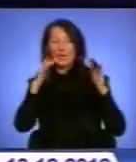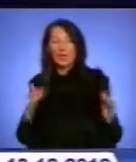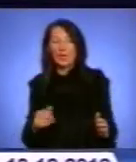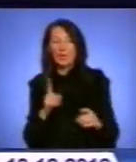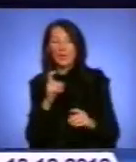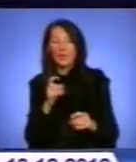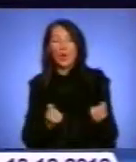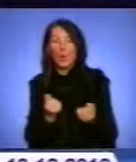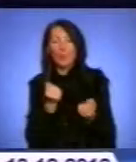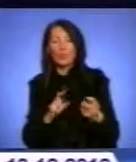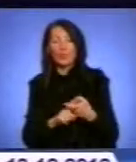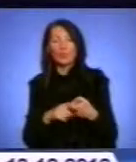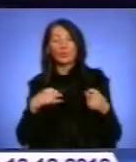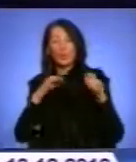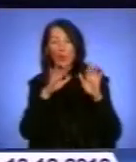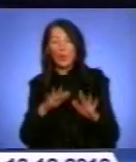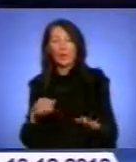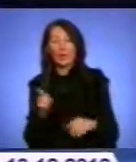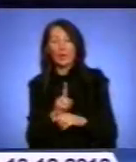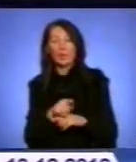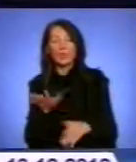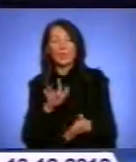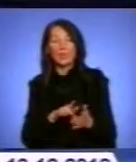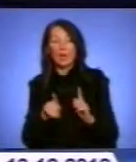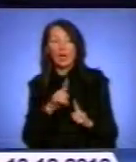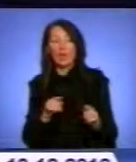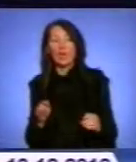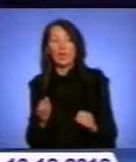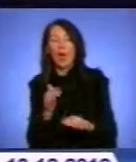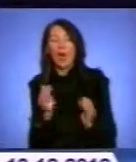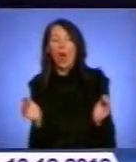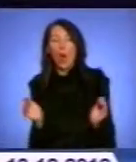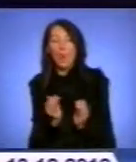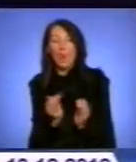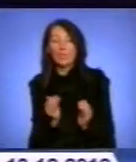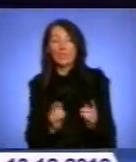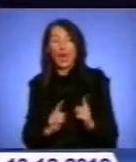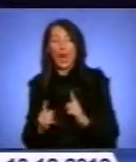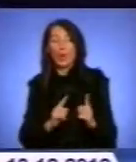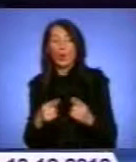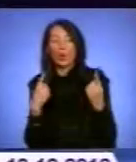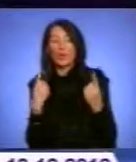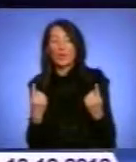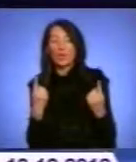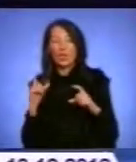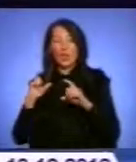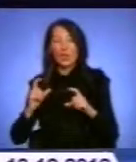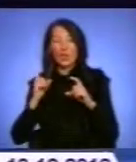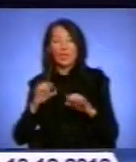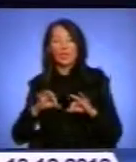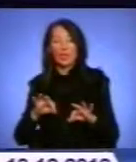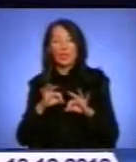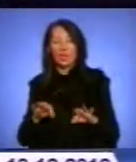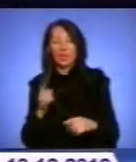снігопадами Тернопільська міська рада тимчасово обмежила рух великотоннажного транспорту та заборонила паркування транспортних засобів на вулицях